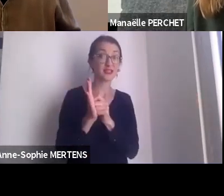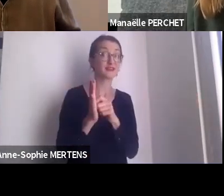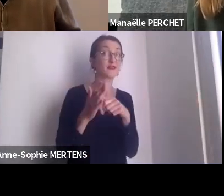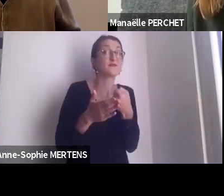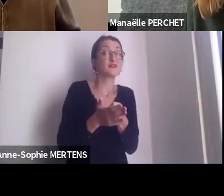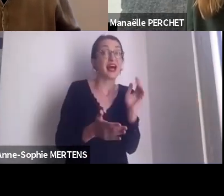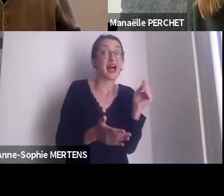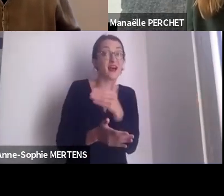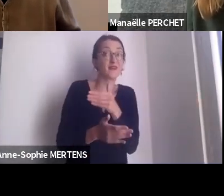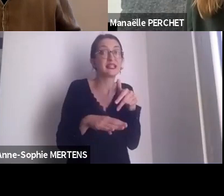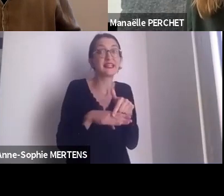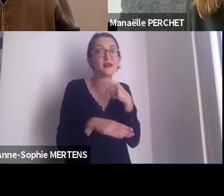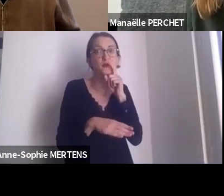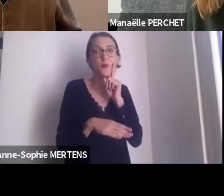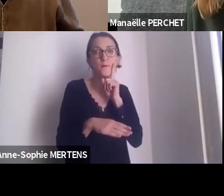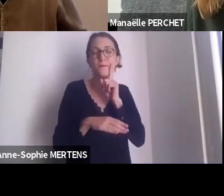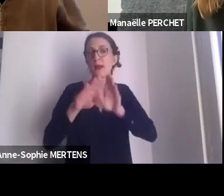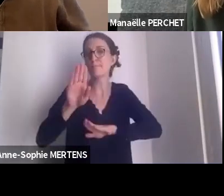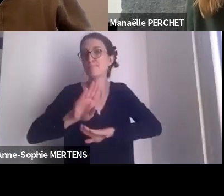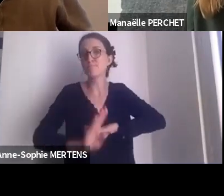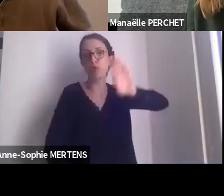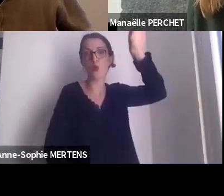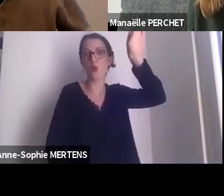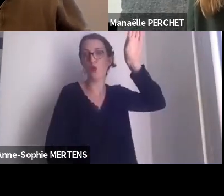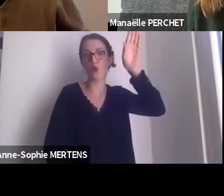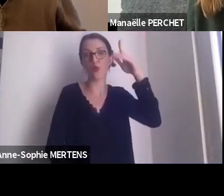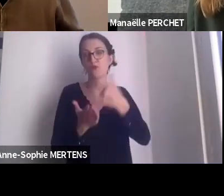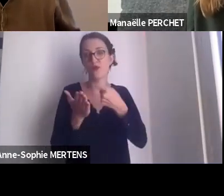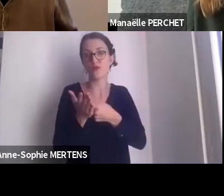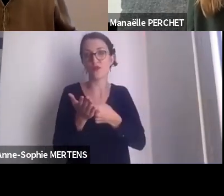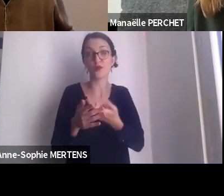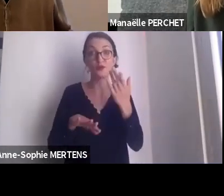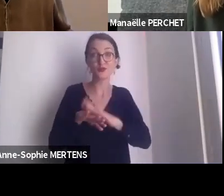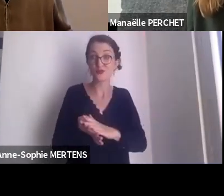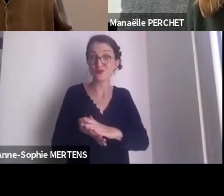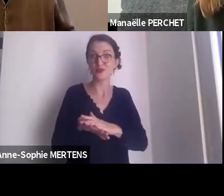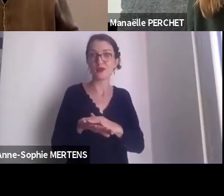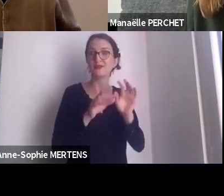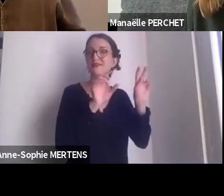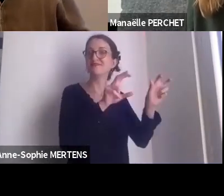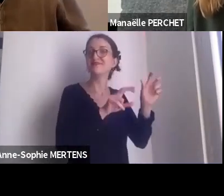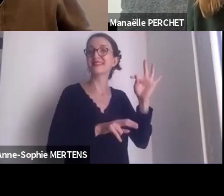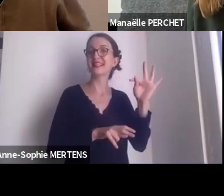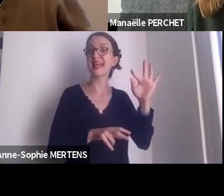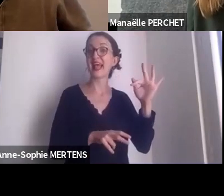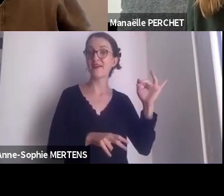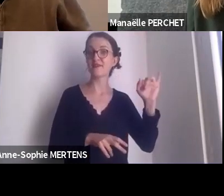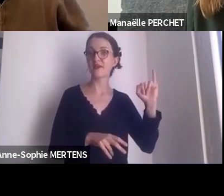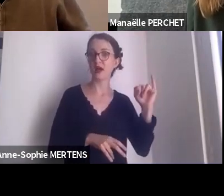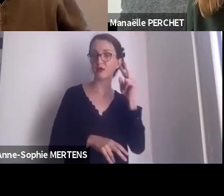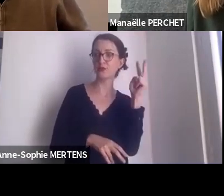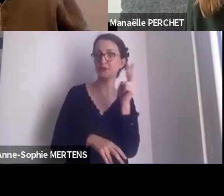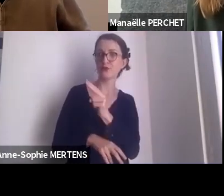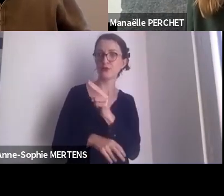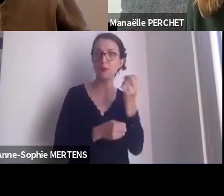en flèche. Et grâce à cette visibilité, TF1 nous a repérés et est venu faire un reportage chez nous, donc